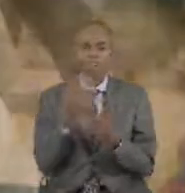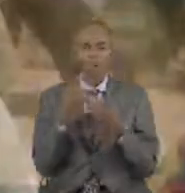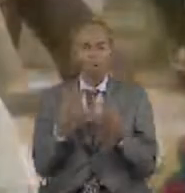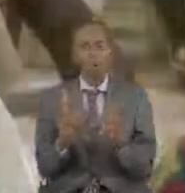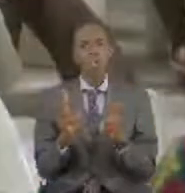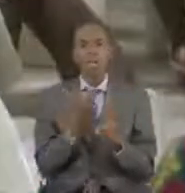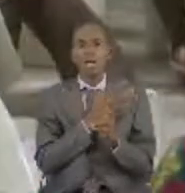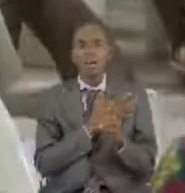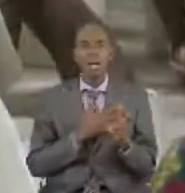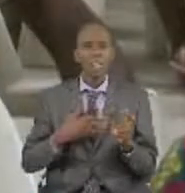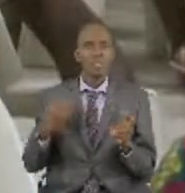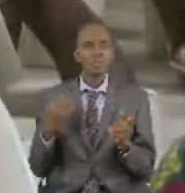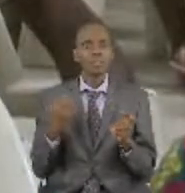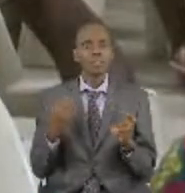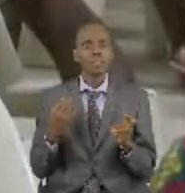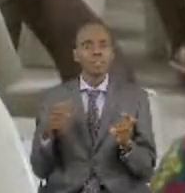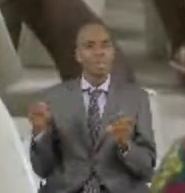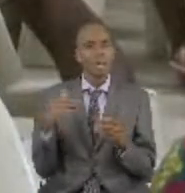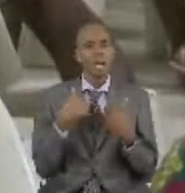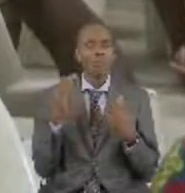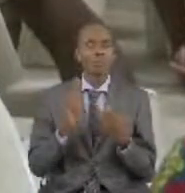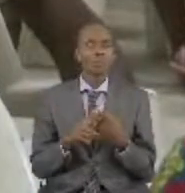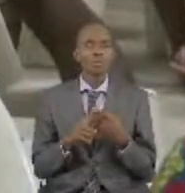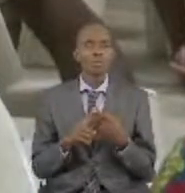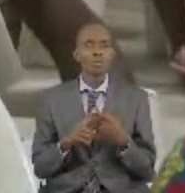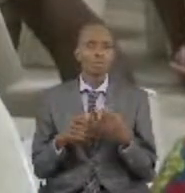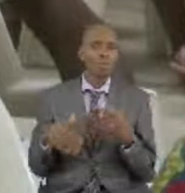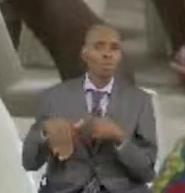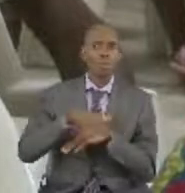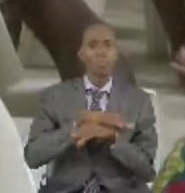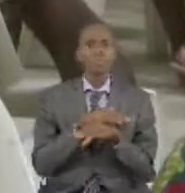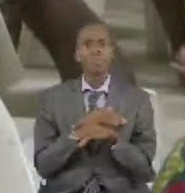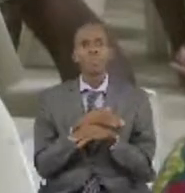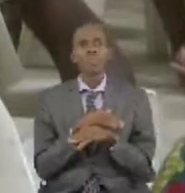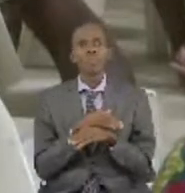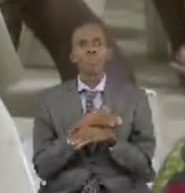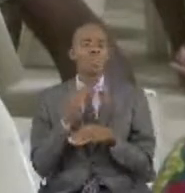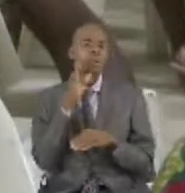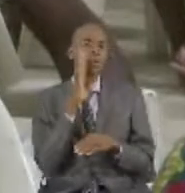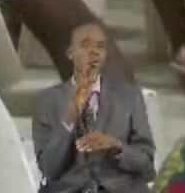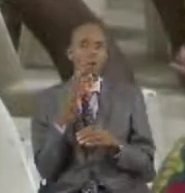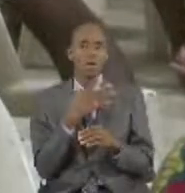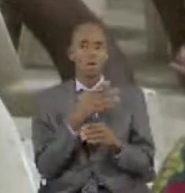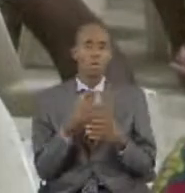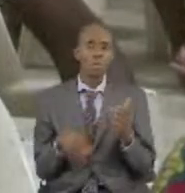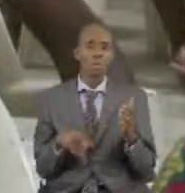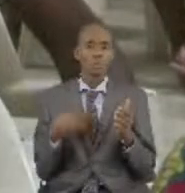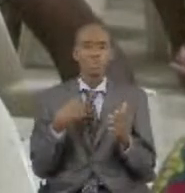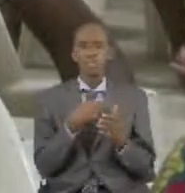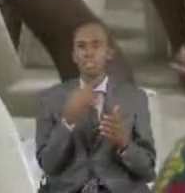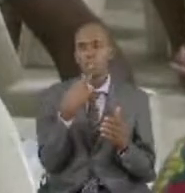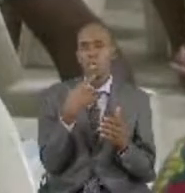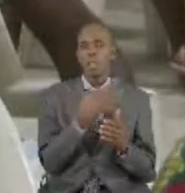alors il doit couvrir il doit manipuler emballé et compromettre